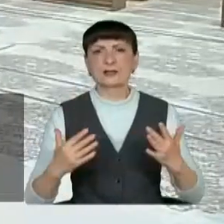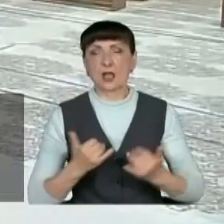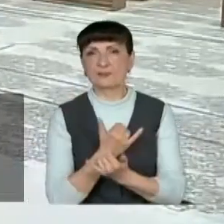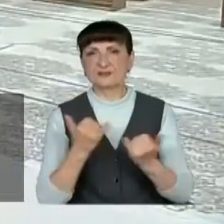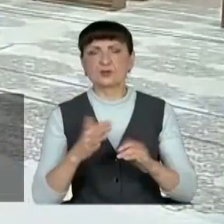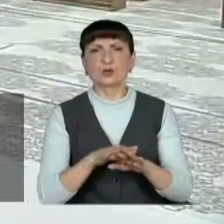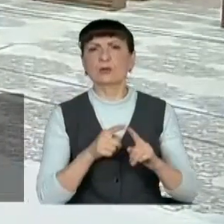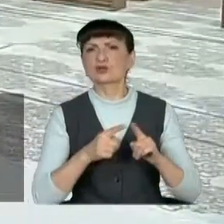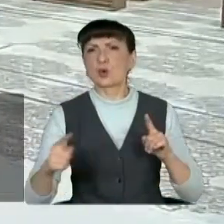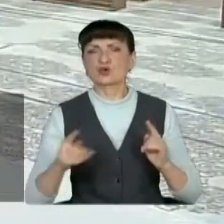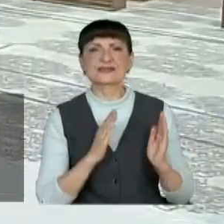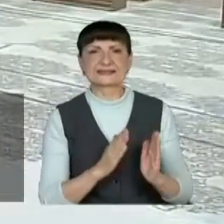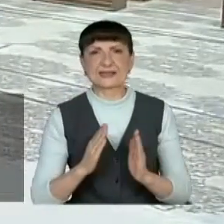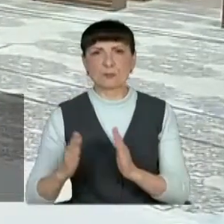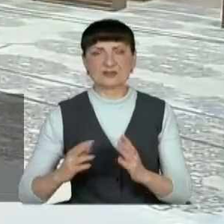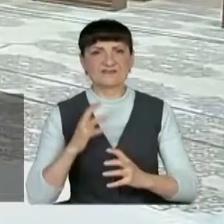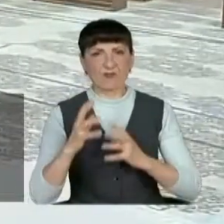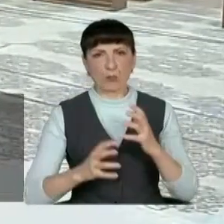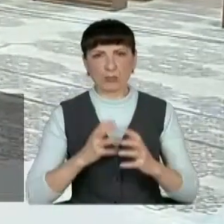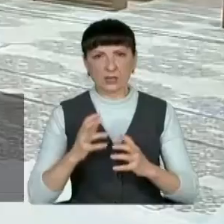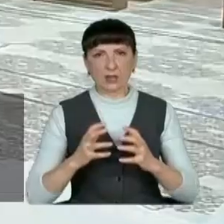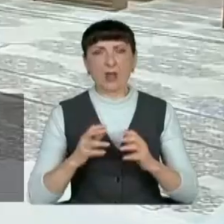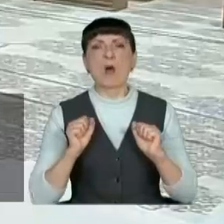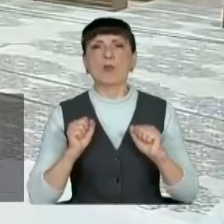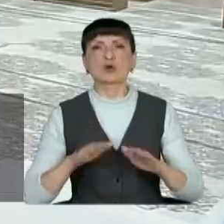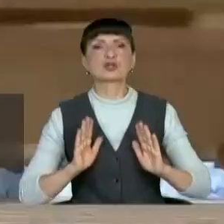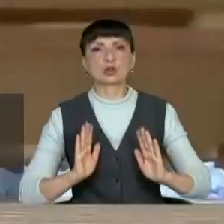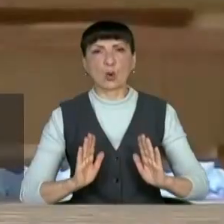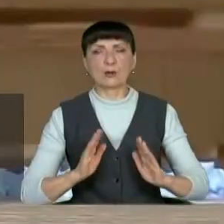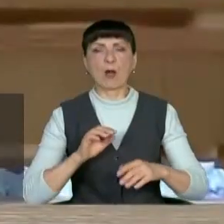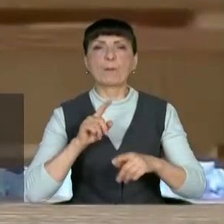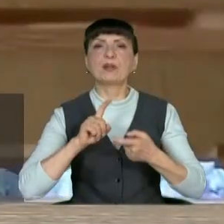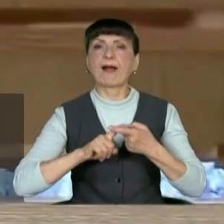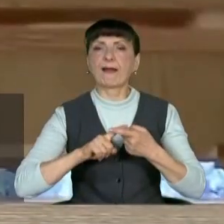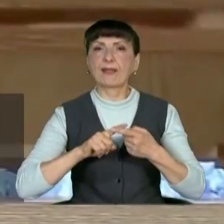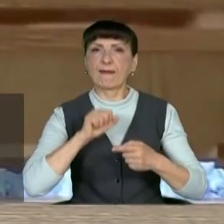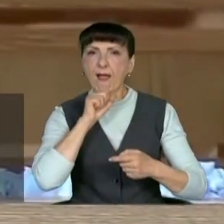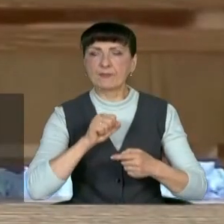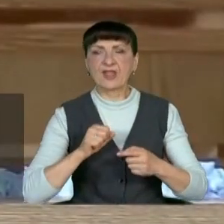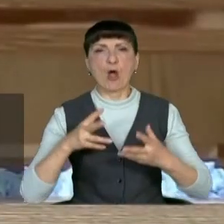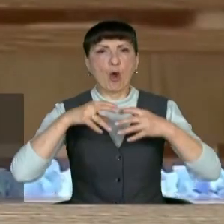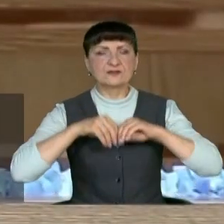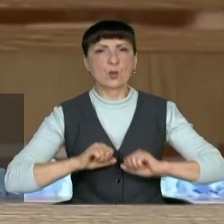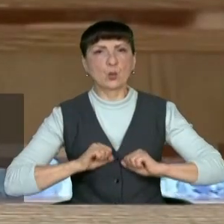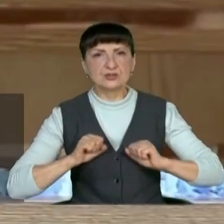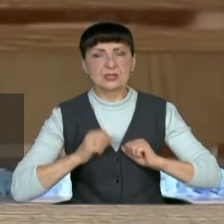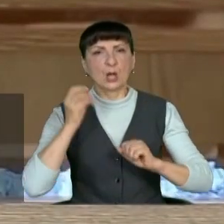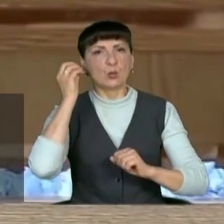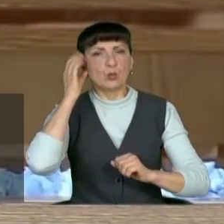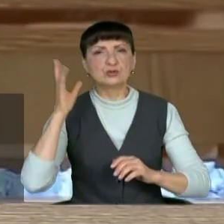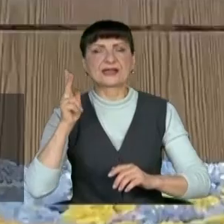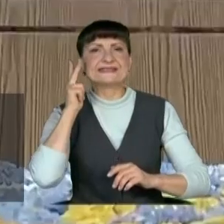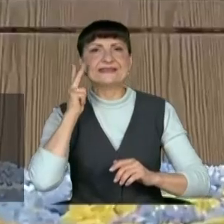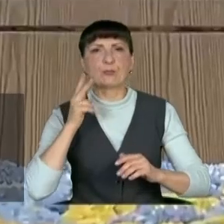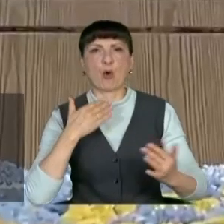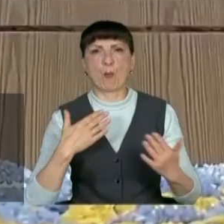обеспечить долгосрочную стабильность в мире можно только благодаря коллективным усилиям и мудрой